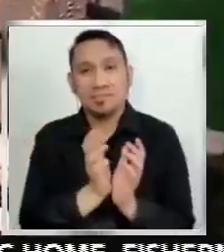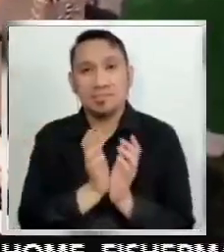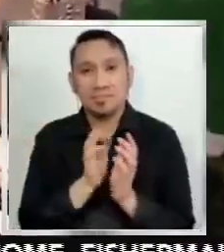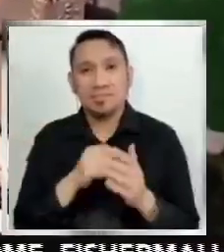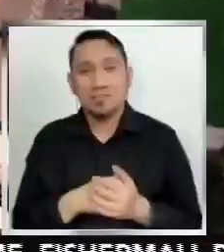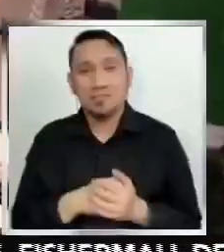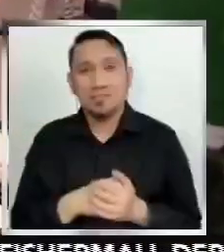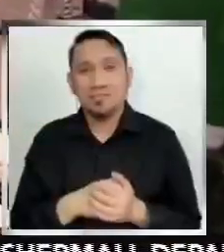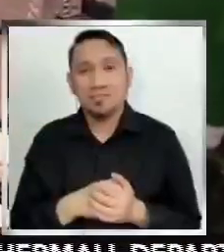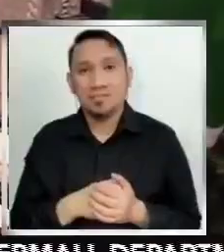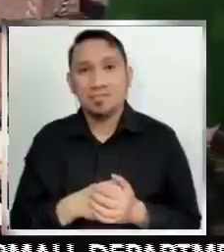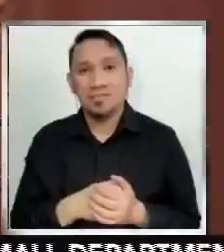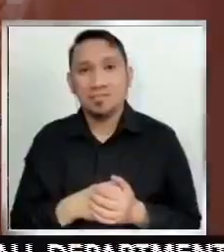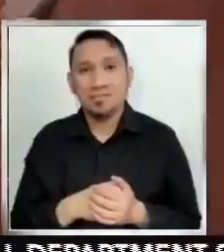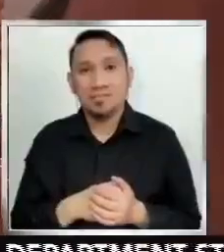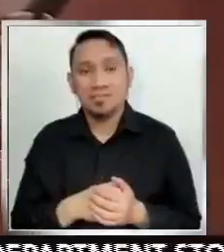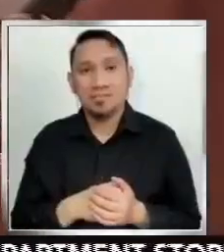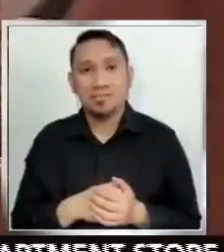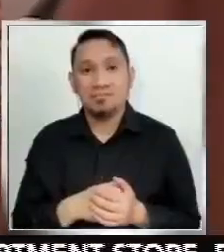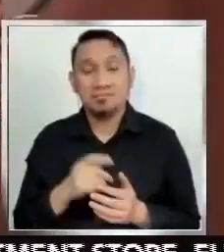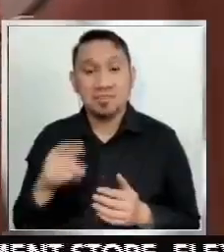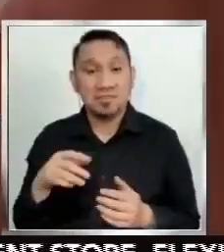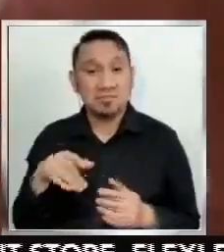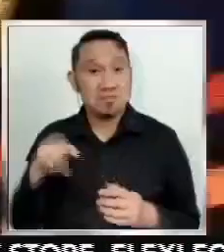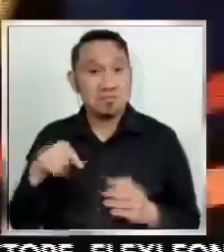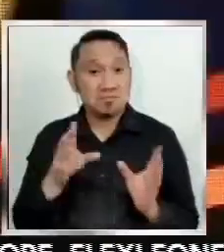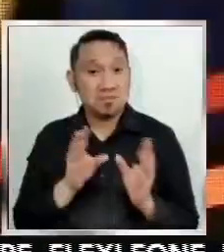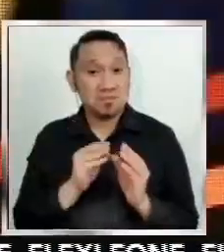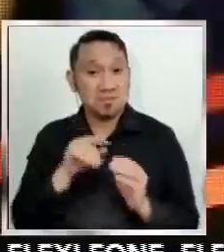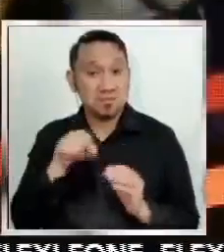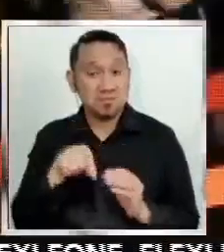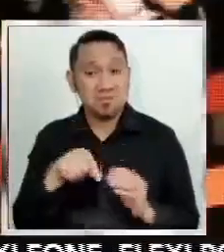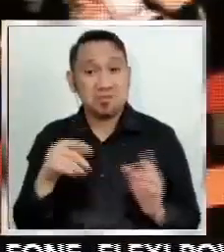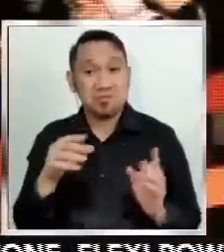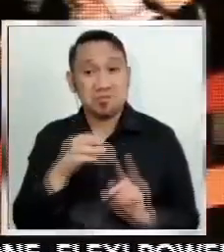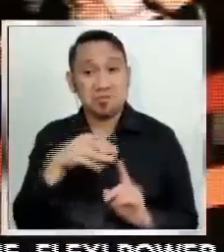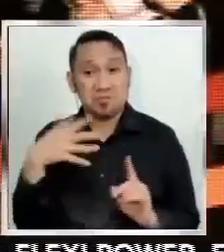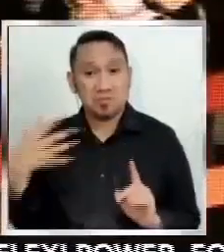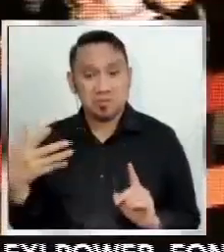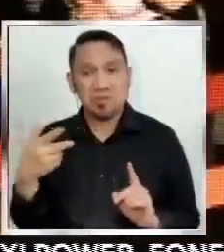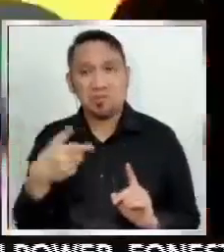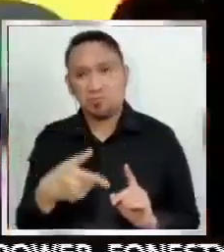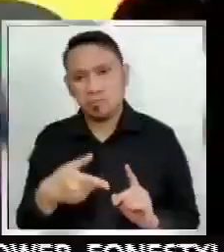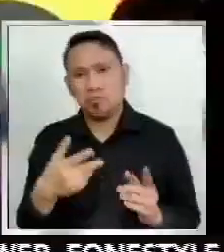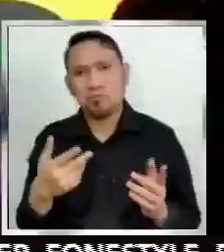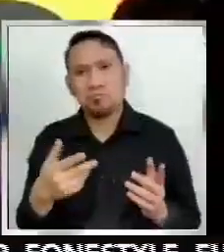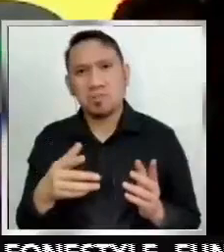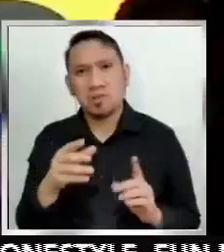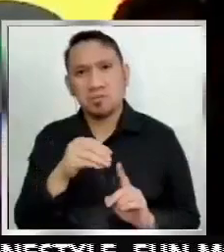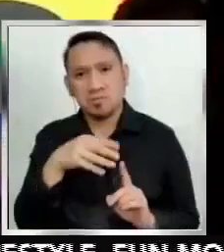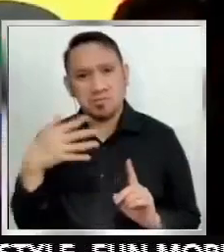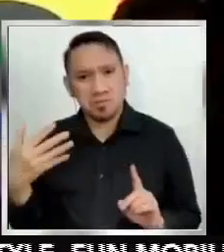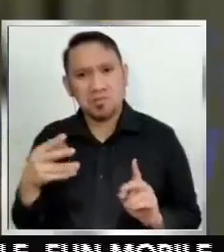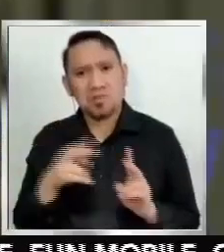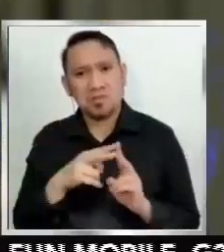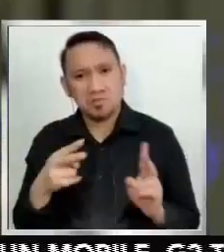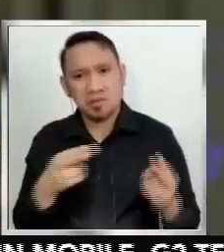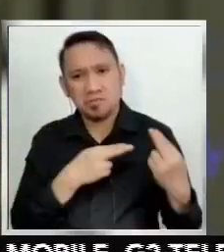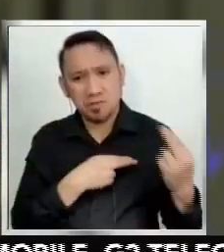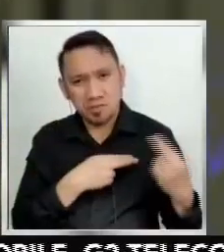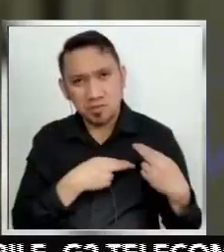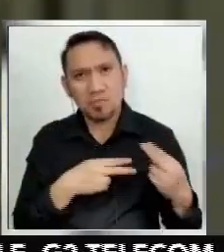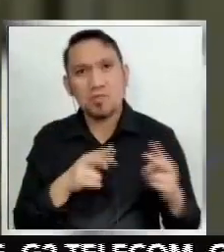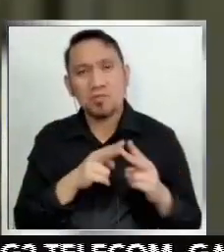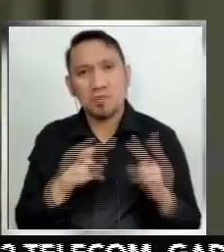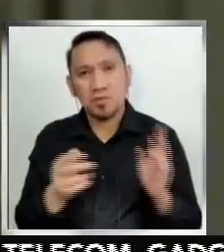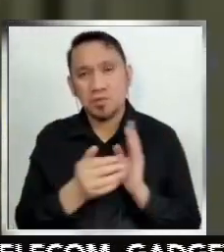OVP Pride Reception, sabay pagkilala sa anya'y pagiging mapamaraan, maabilidad at responsable ng mga ito. Ang sabi nga